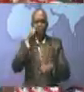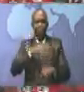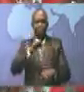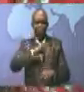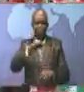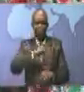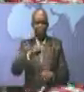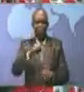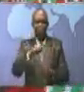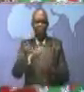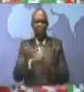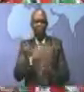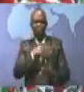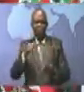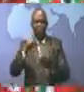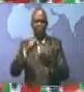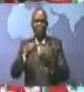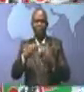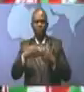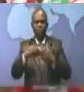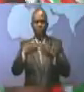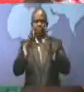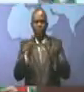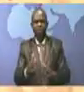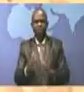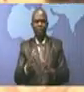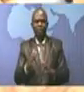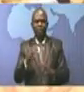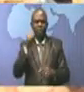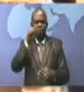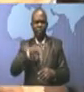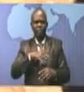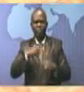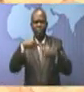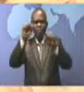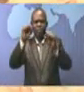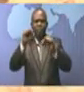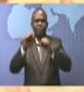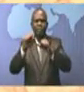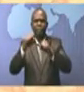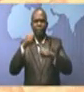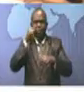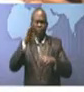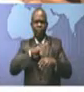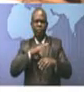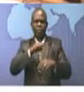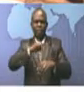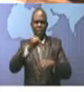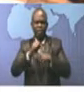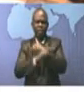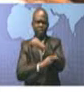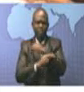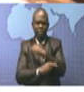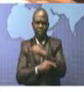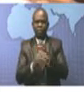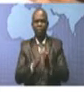provincial du parti CNDD-FDD en province Ozi. Ils sont arrivés à cet orphelinat avec une joie et transportés des vivres comme le